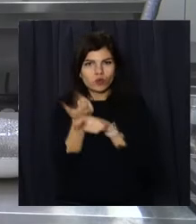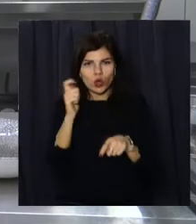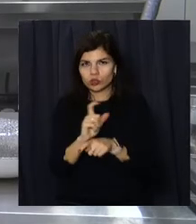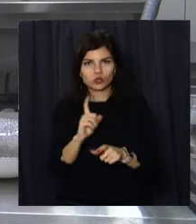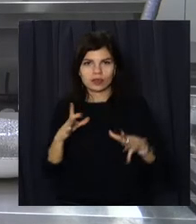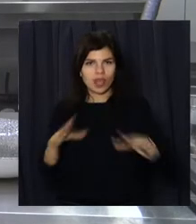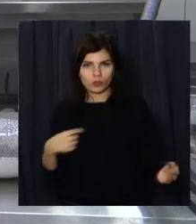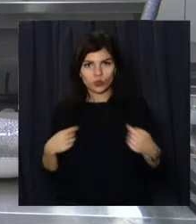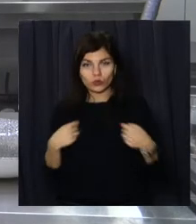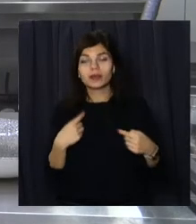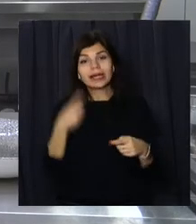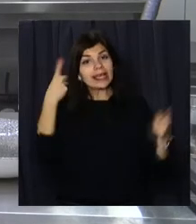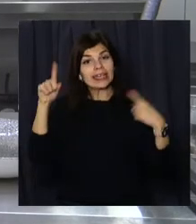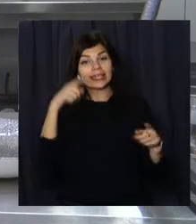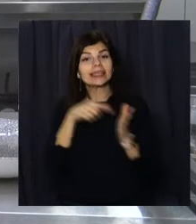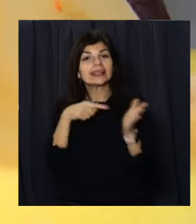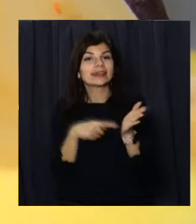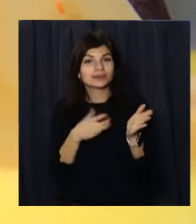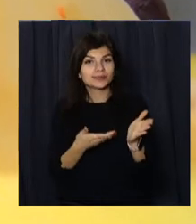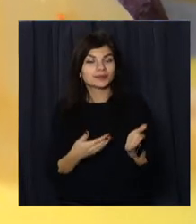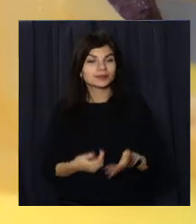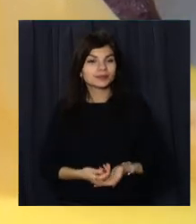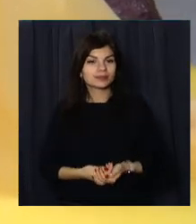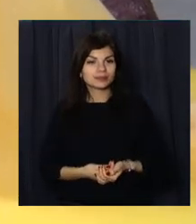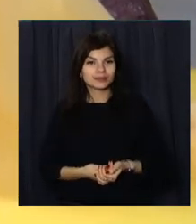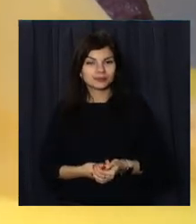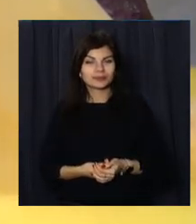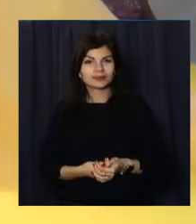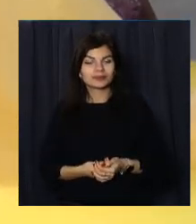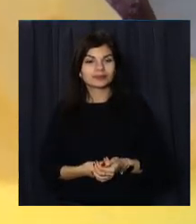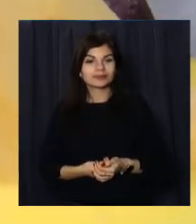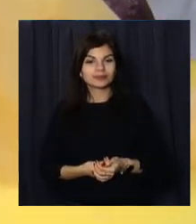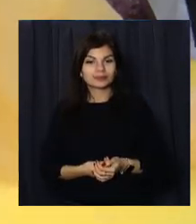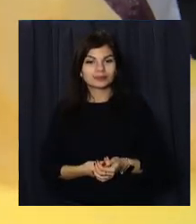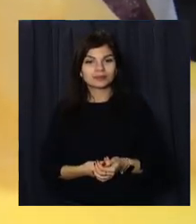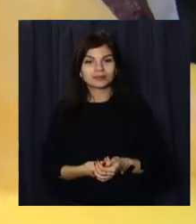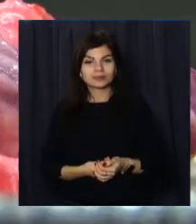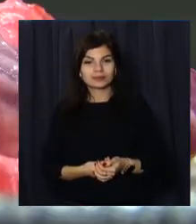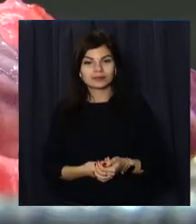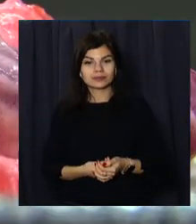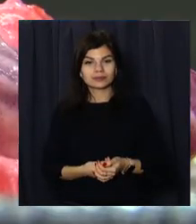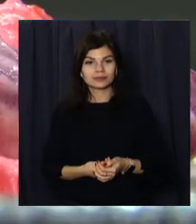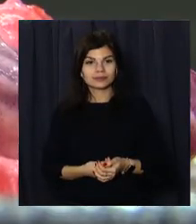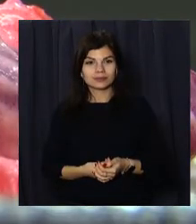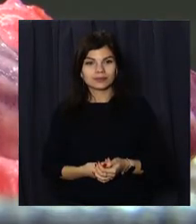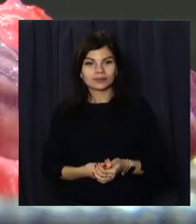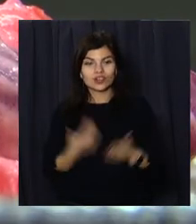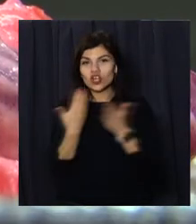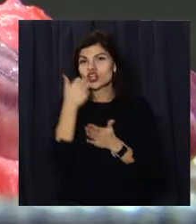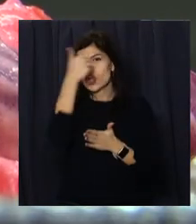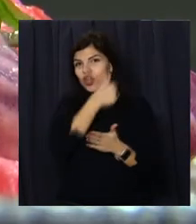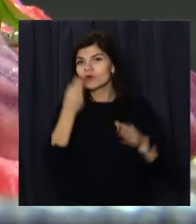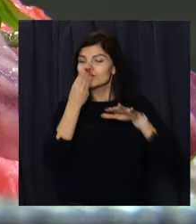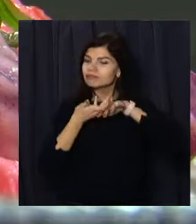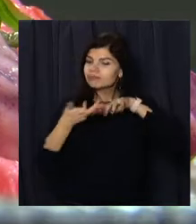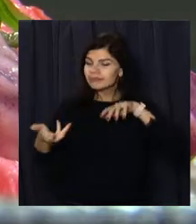Новорічна вечеря – подія, на яку чекають з нетерпінням. Ми ретельно продумуємо святкове меню, дістаємо найкращий посуд, натираємо